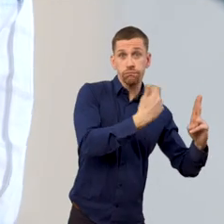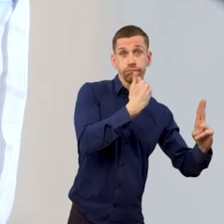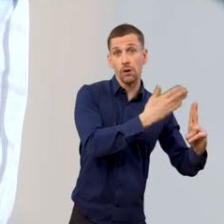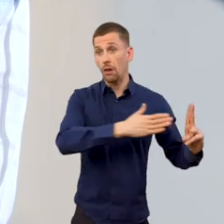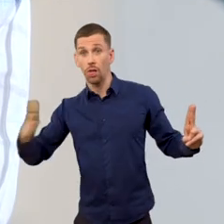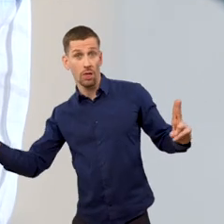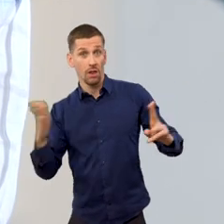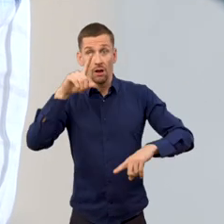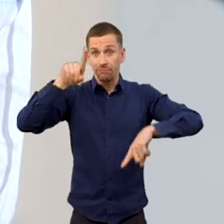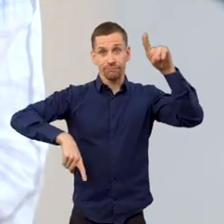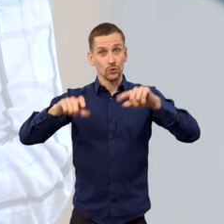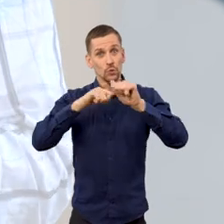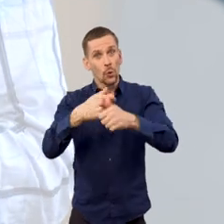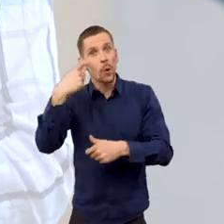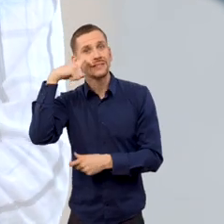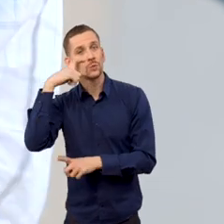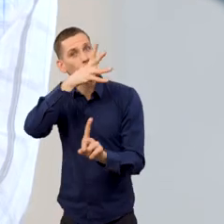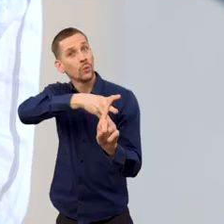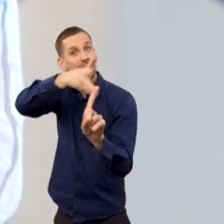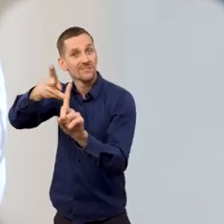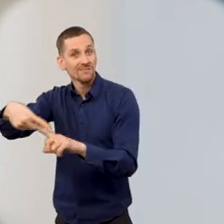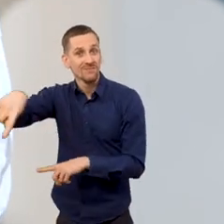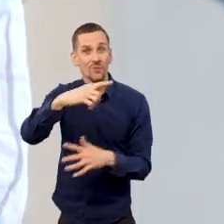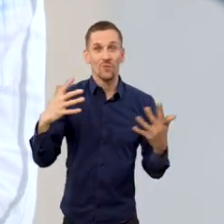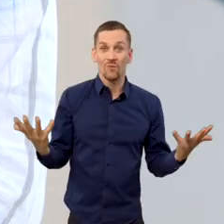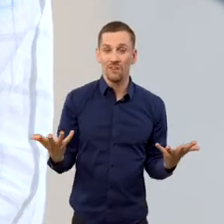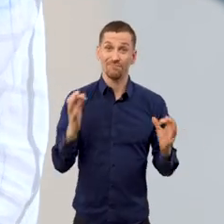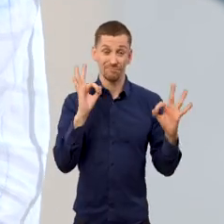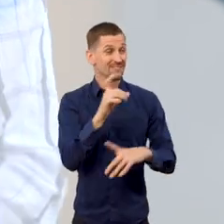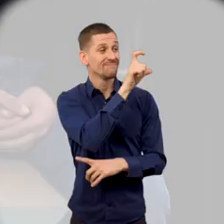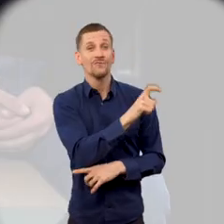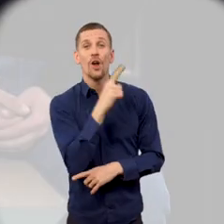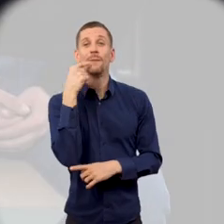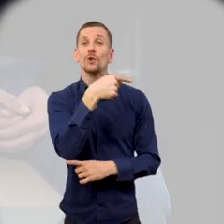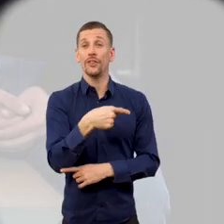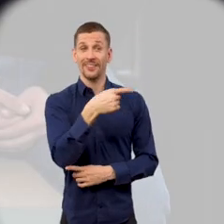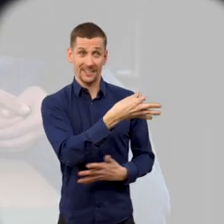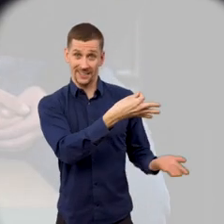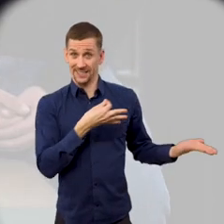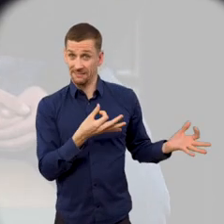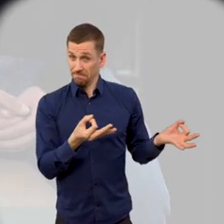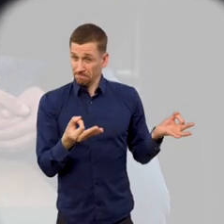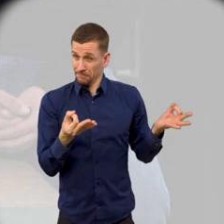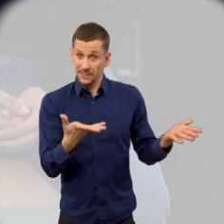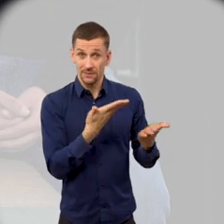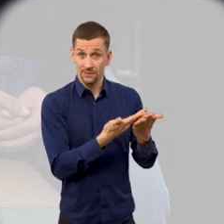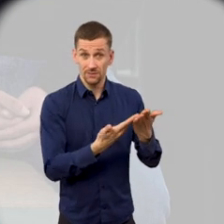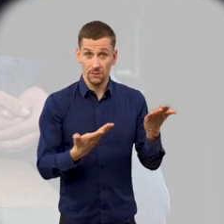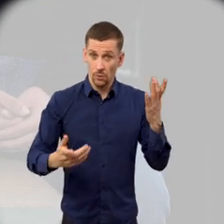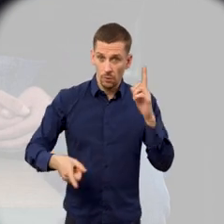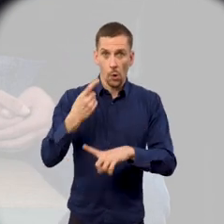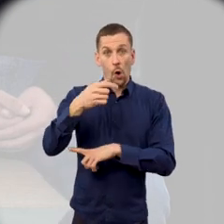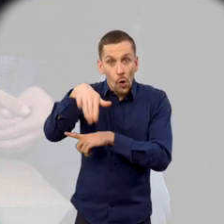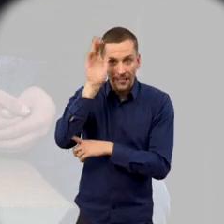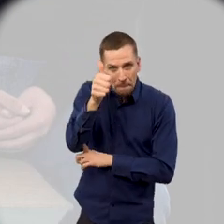comprend un tas de points d'appréciation qui serait quasiment individualisé. Et après, comme le disait